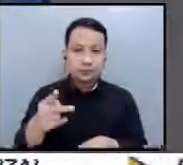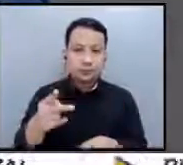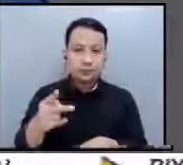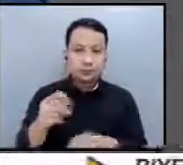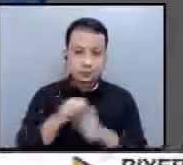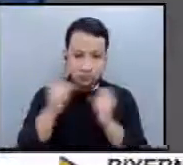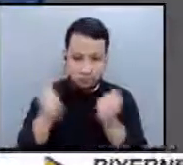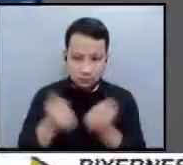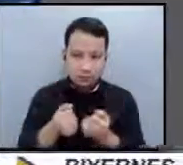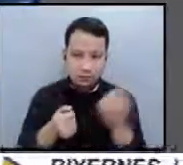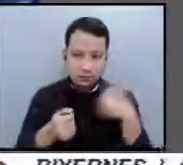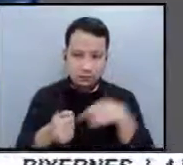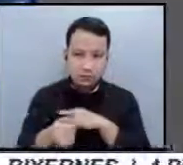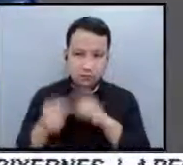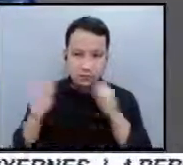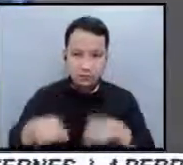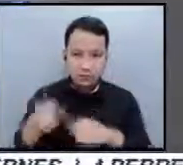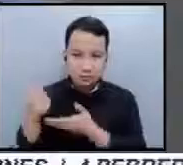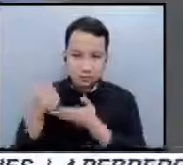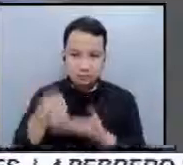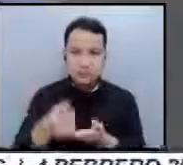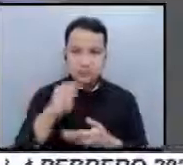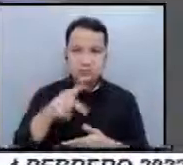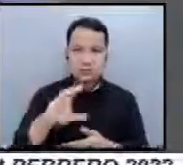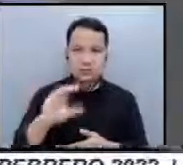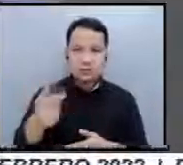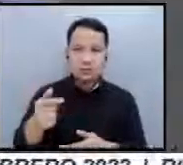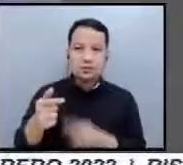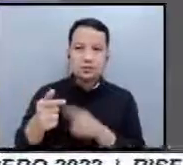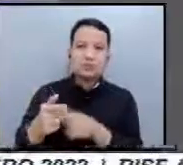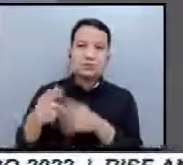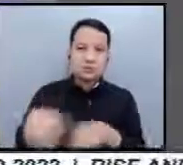Association. Gayun din sa pagtulong ng PCG na